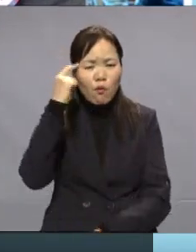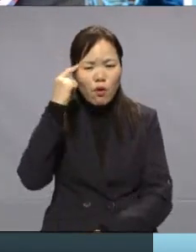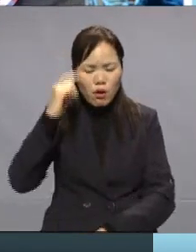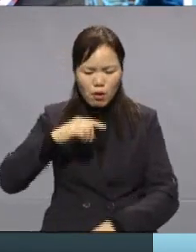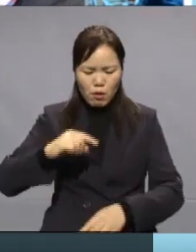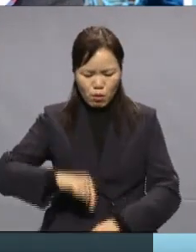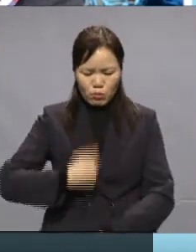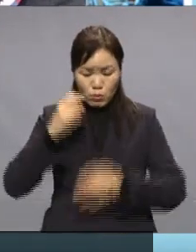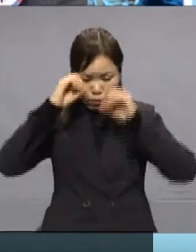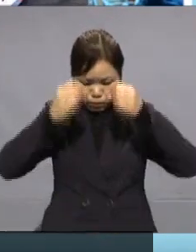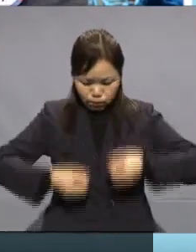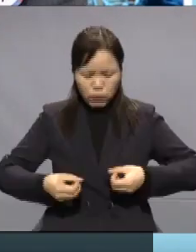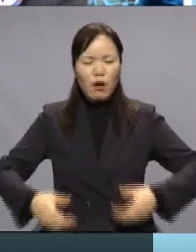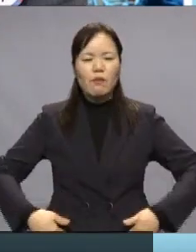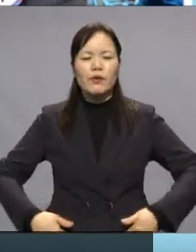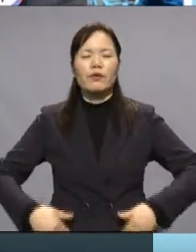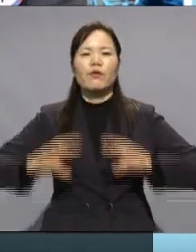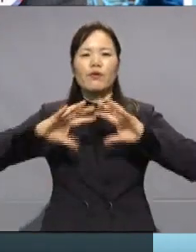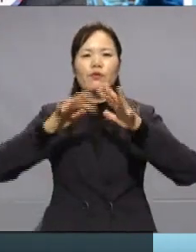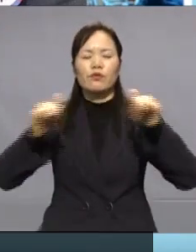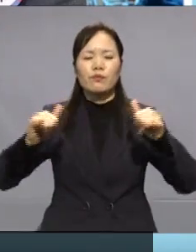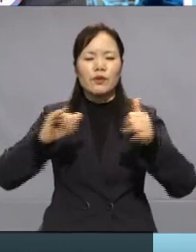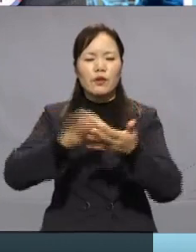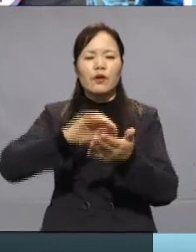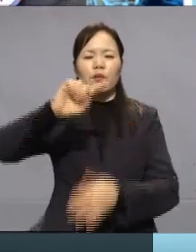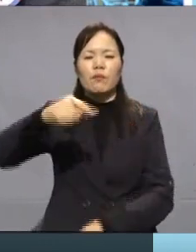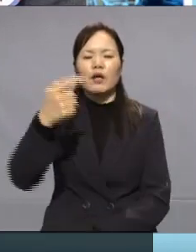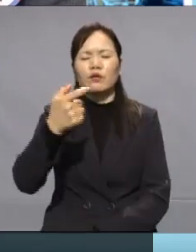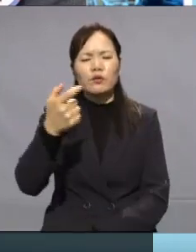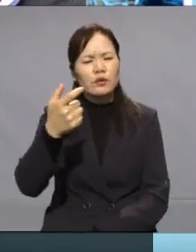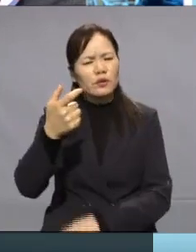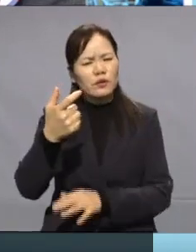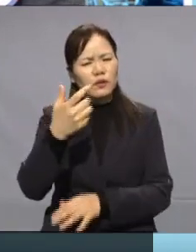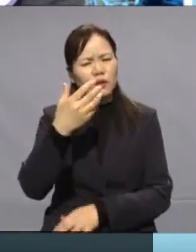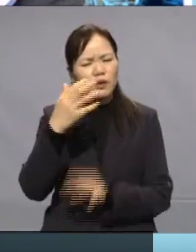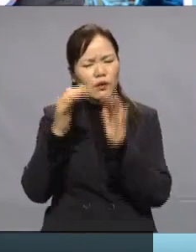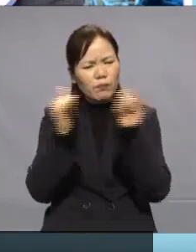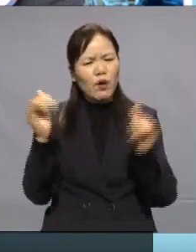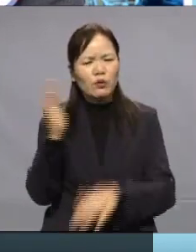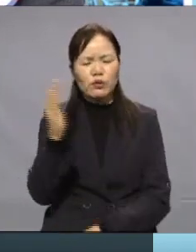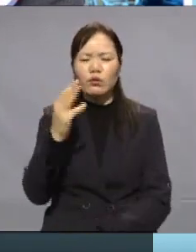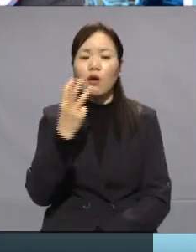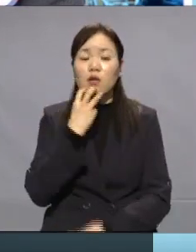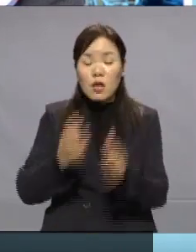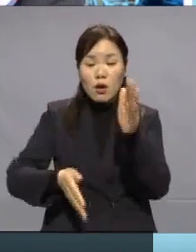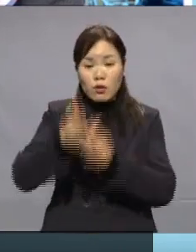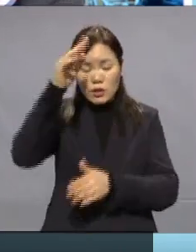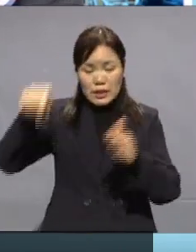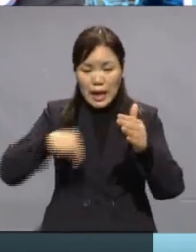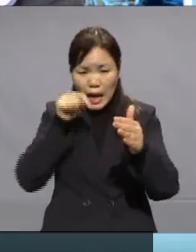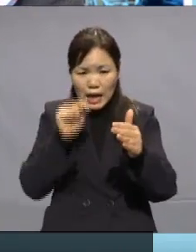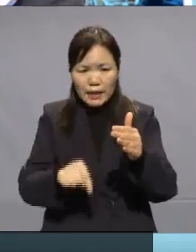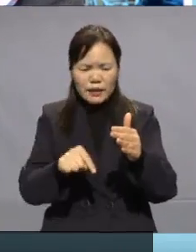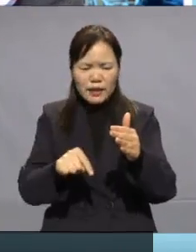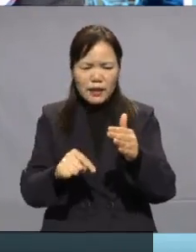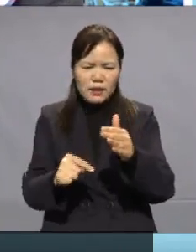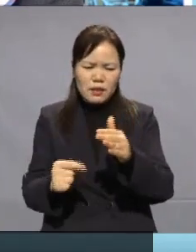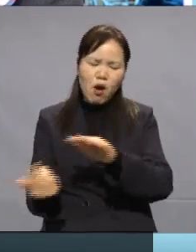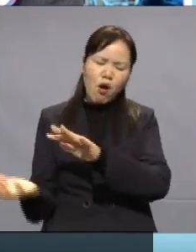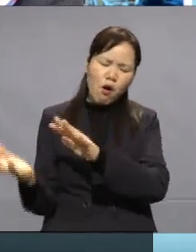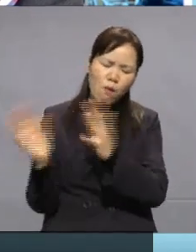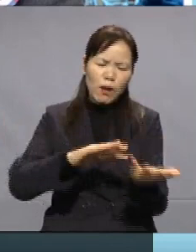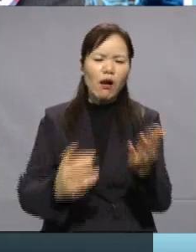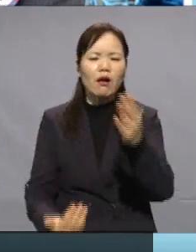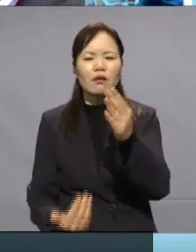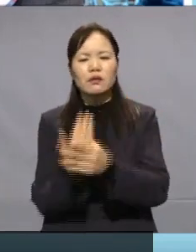돌아봐야 된다고 생각을 합니다 국민 160여 명이 시내 한복판에서 입에도 담기 어려운 참사가 벌어졌습니다